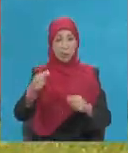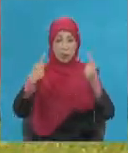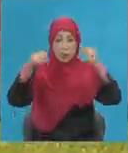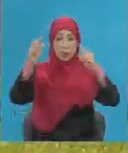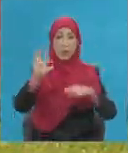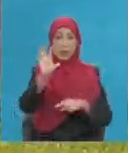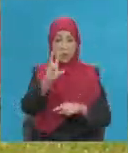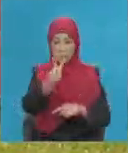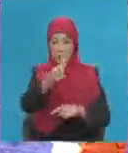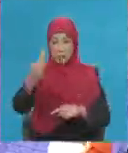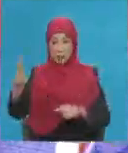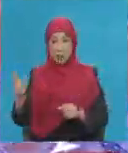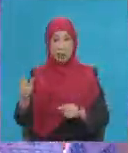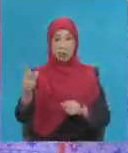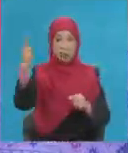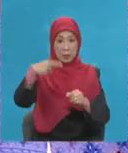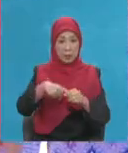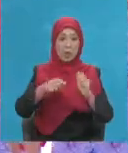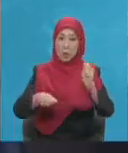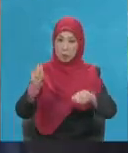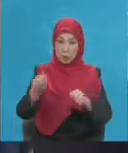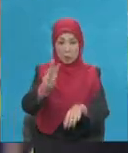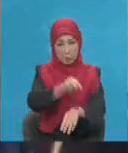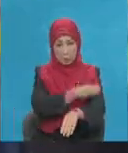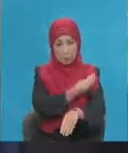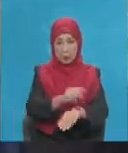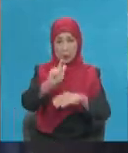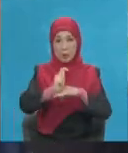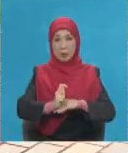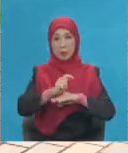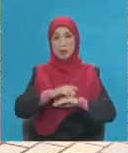2,900 peserta dan pemuzik tradisional.